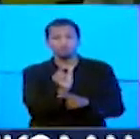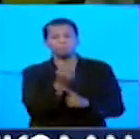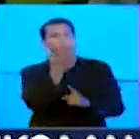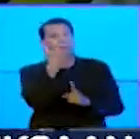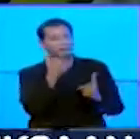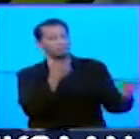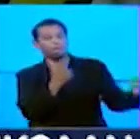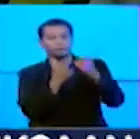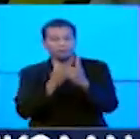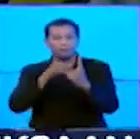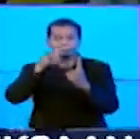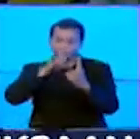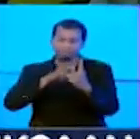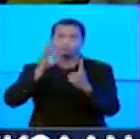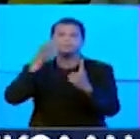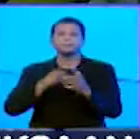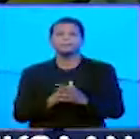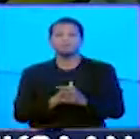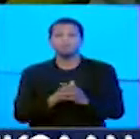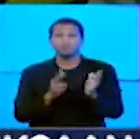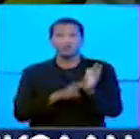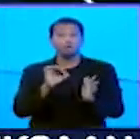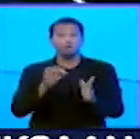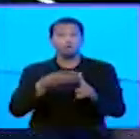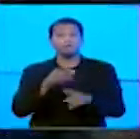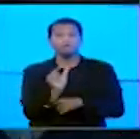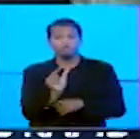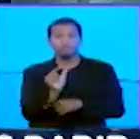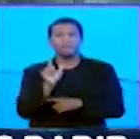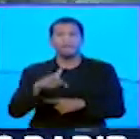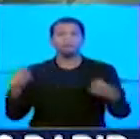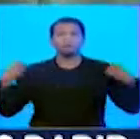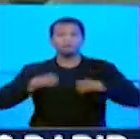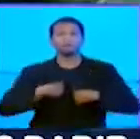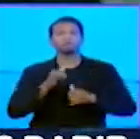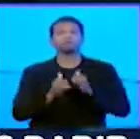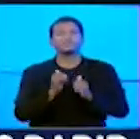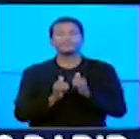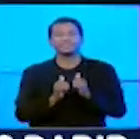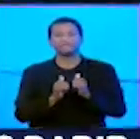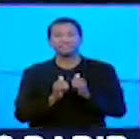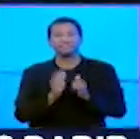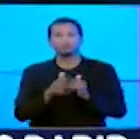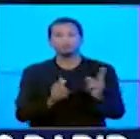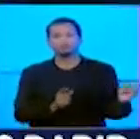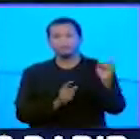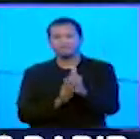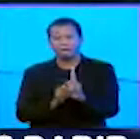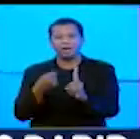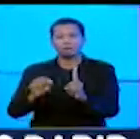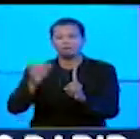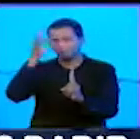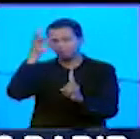Polda Metro Jaya Michael know book menggunakan kemeja putih dan masker masuk ke lobby Direktorat reserse kriminal khusus untuk